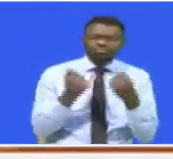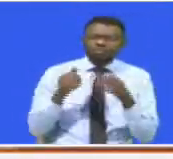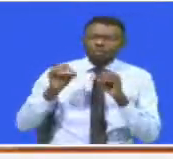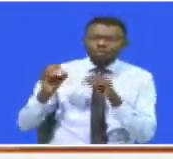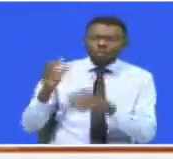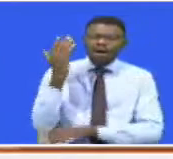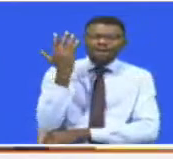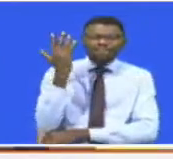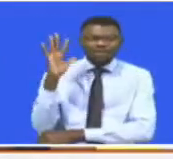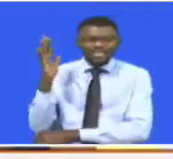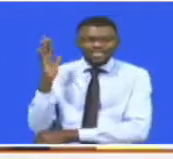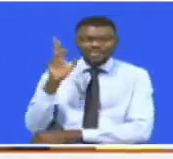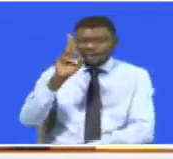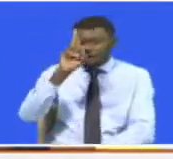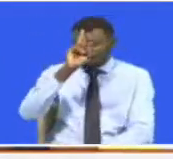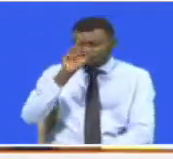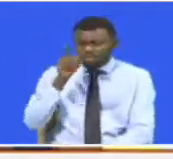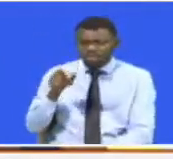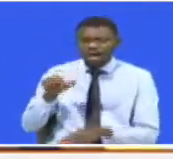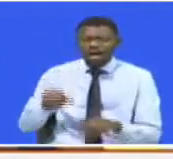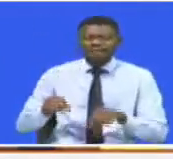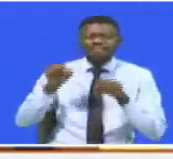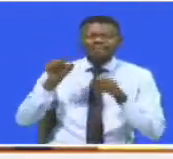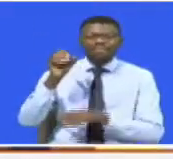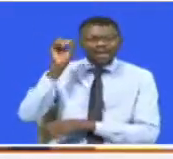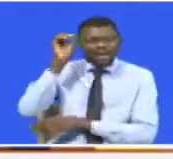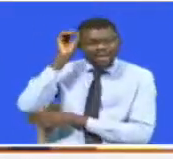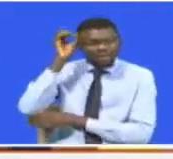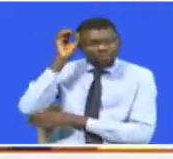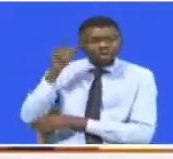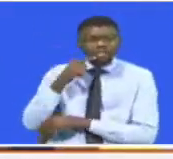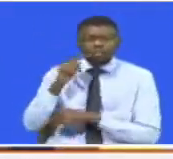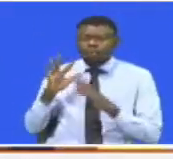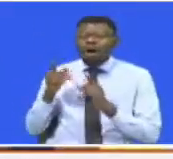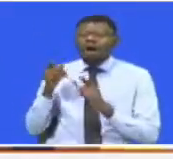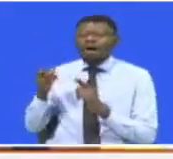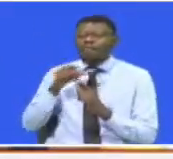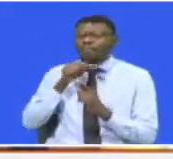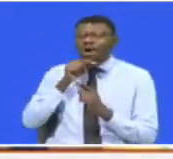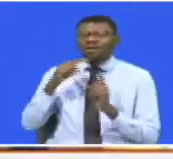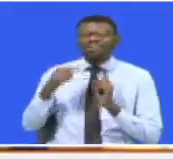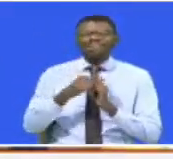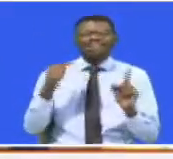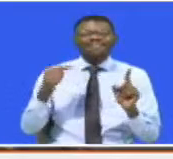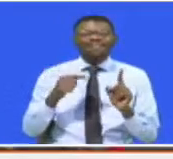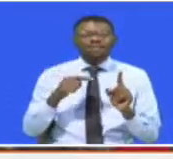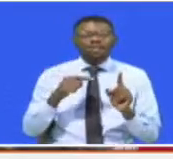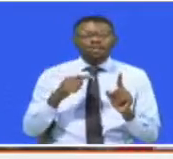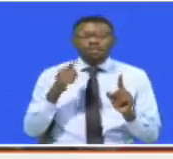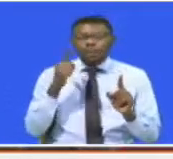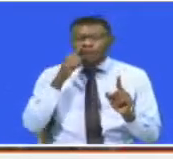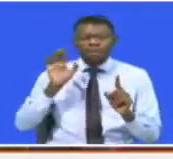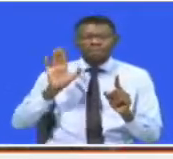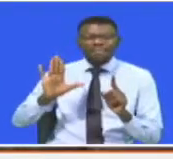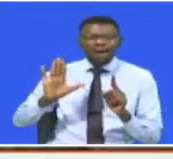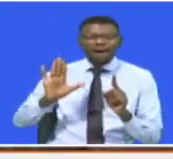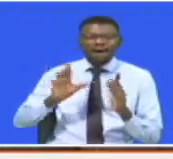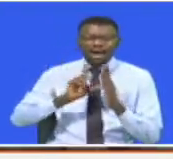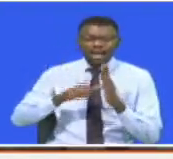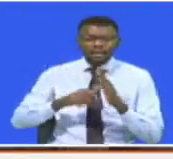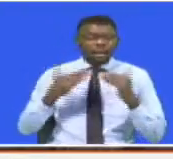kamanda wa polisi kaunti ya Kiambu, Mchangi Kioi, Mwangi aliuawa nyumbani kwake katika kijiji cha Mangu kabla ya mwili